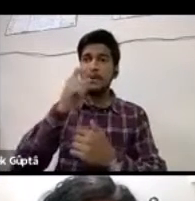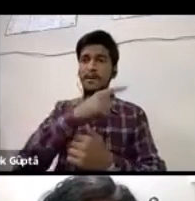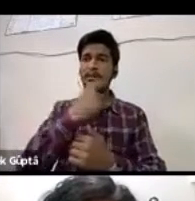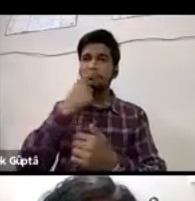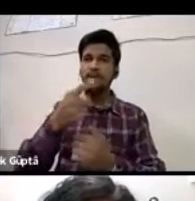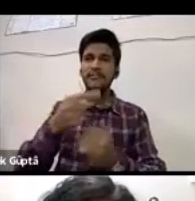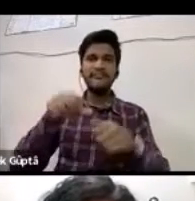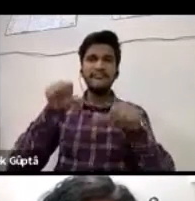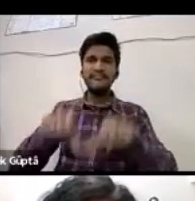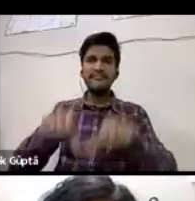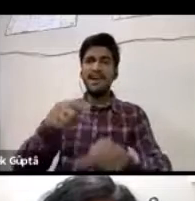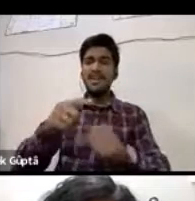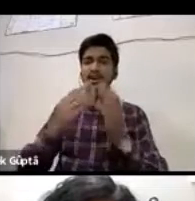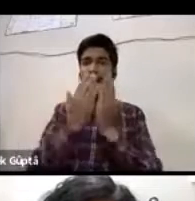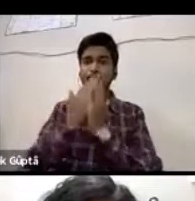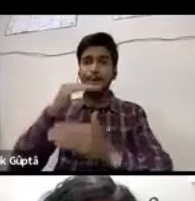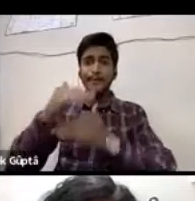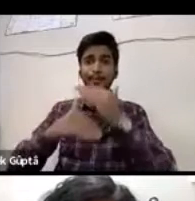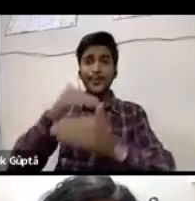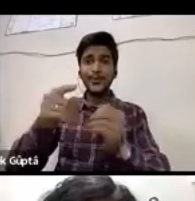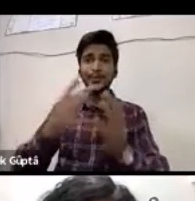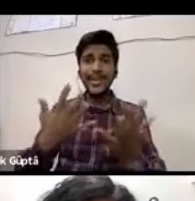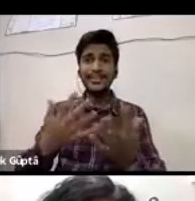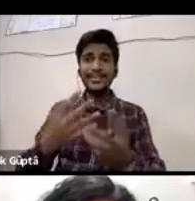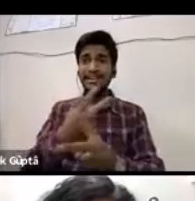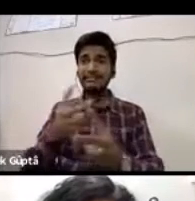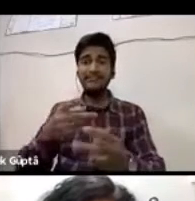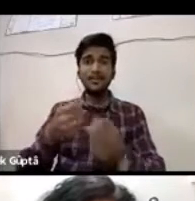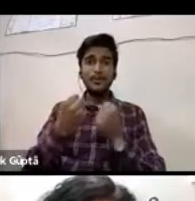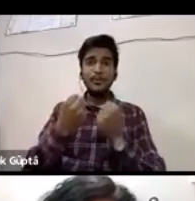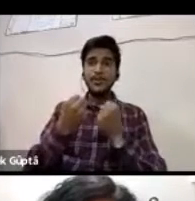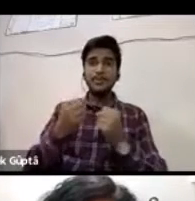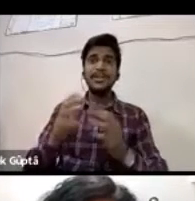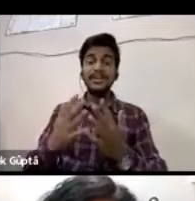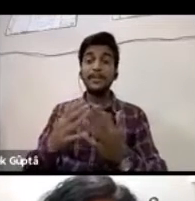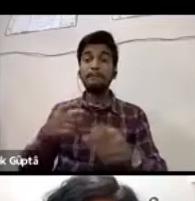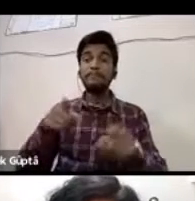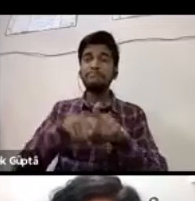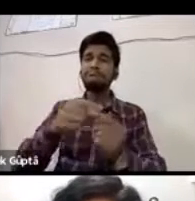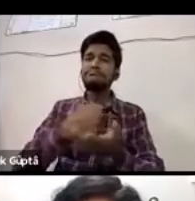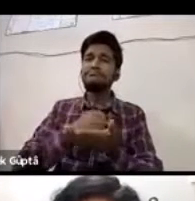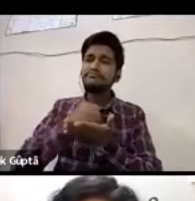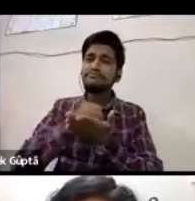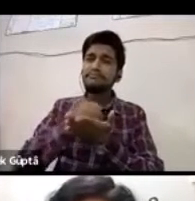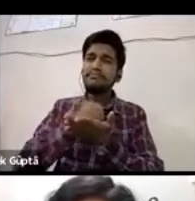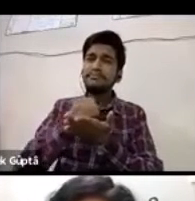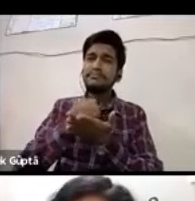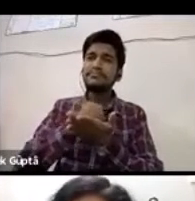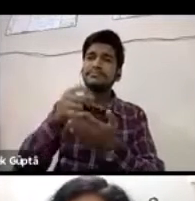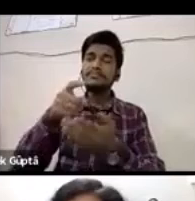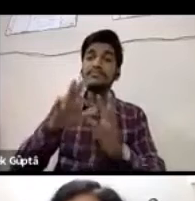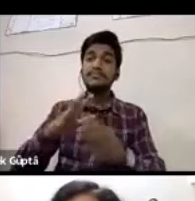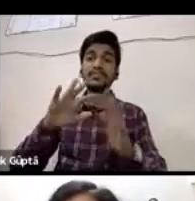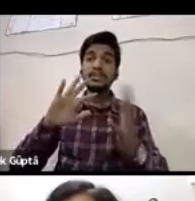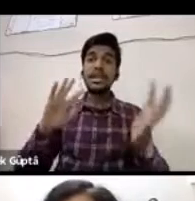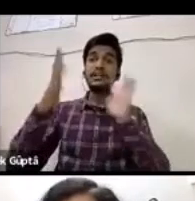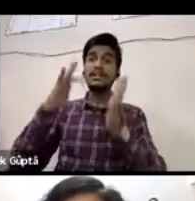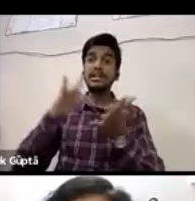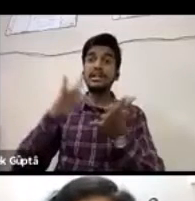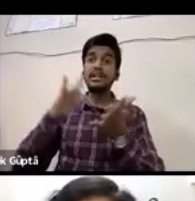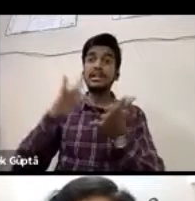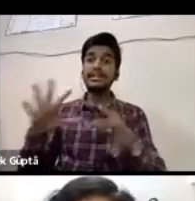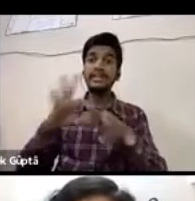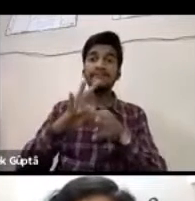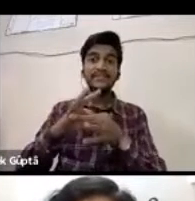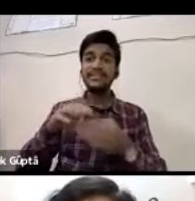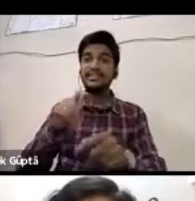है. वी अगेन डिड आवर बैटल, वी फॉट अ वेल. आई मैनेज टू गो टू टू रेनाउंड इंस्टीट्यूट्स इन द कंट्री. आई वेंट टू सेंट स्टीफन्स कॉलेज,